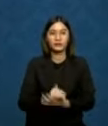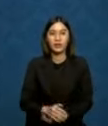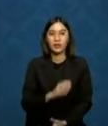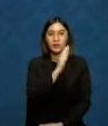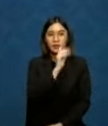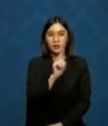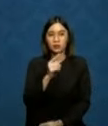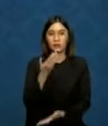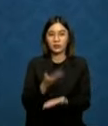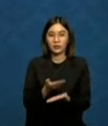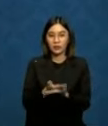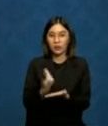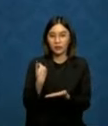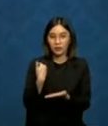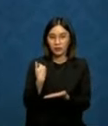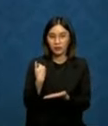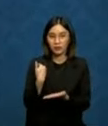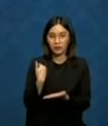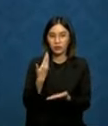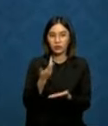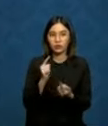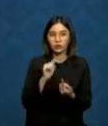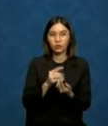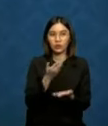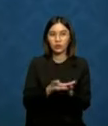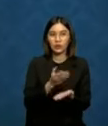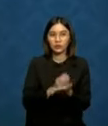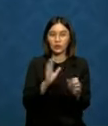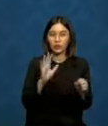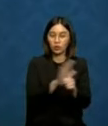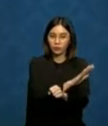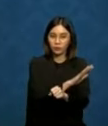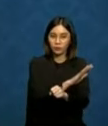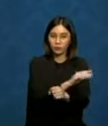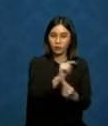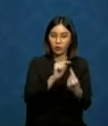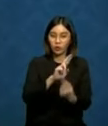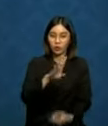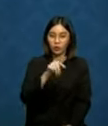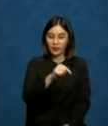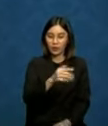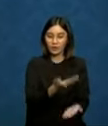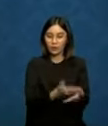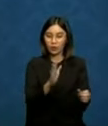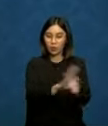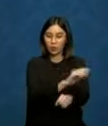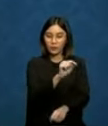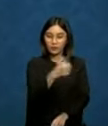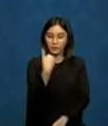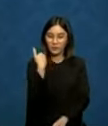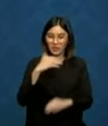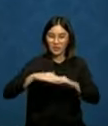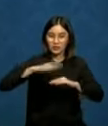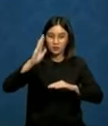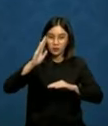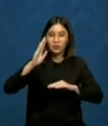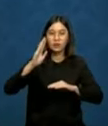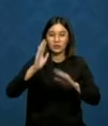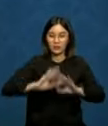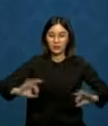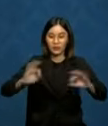ถ้าหากว่ามีเงินที่กองทบอยู่ในระบบมากเกินกว่า